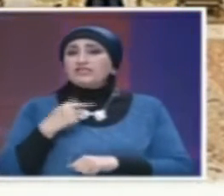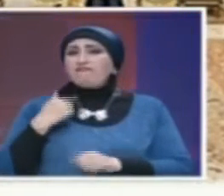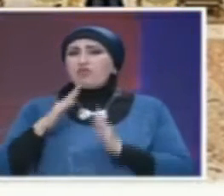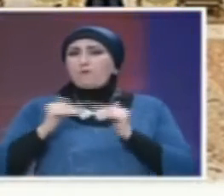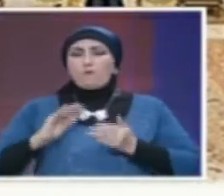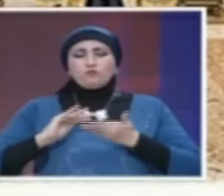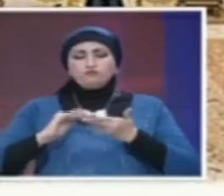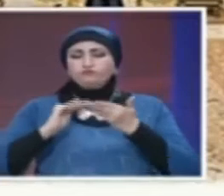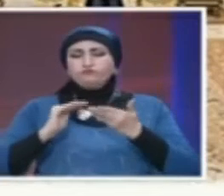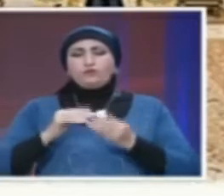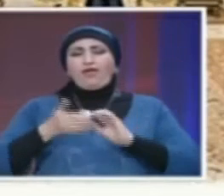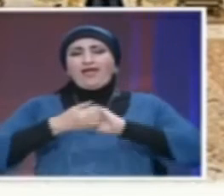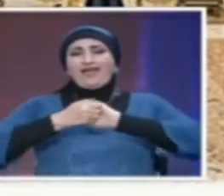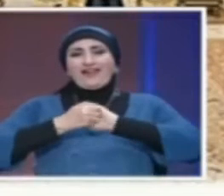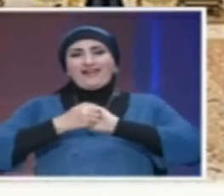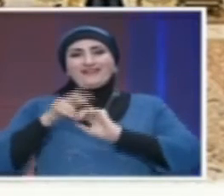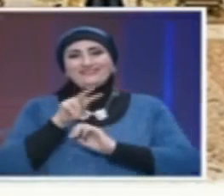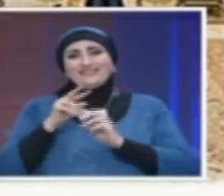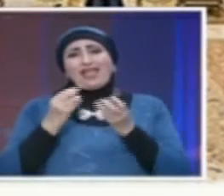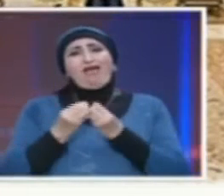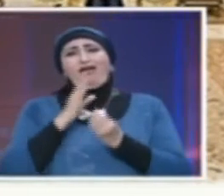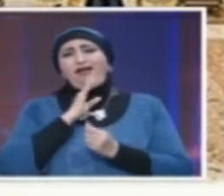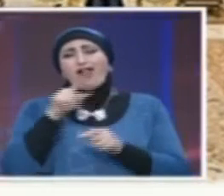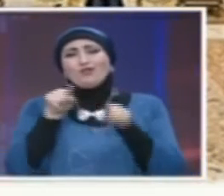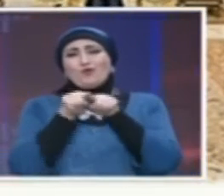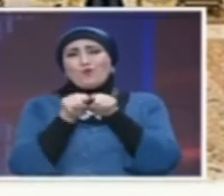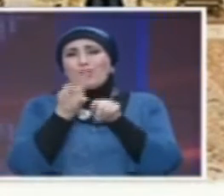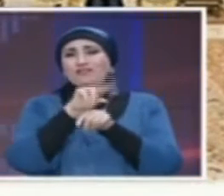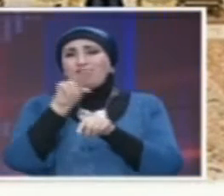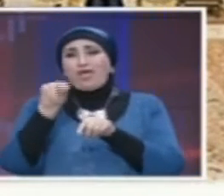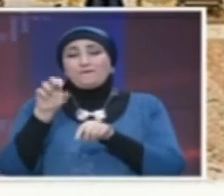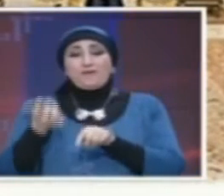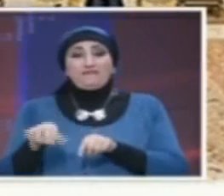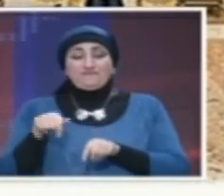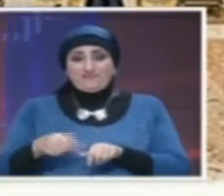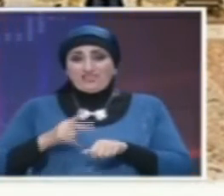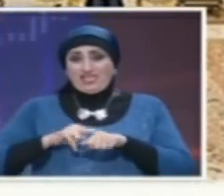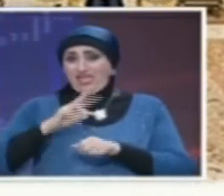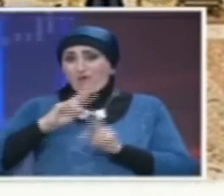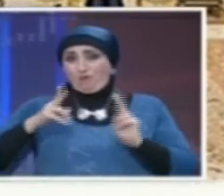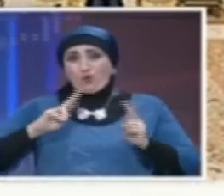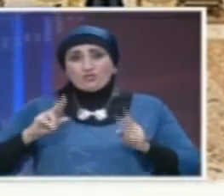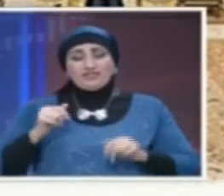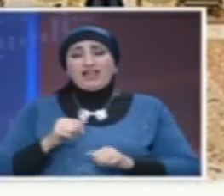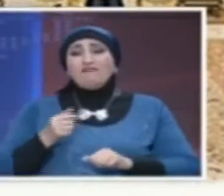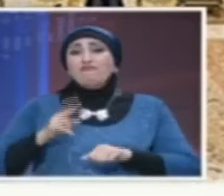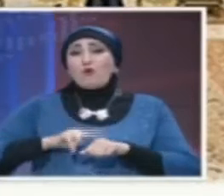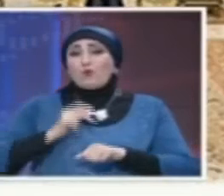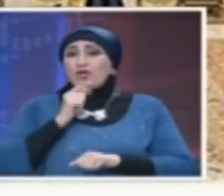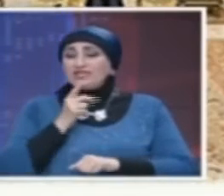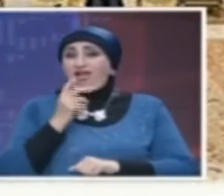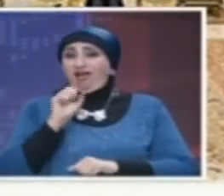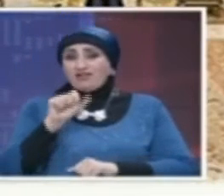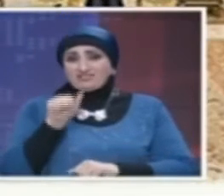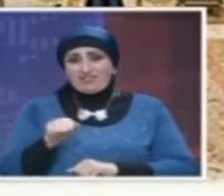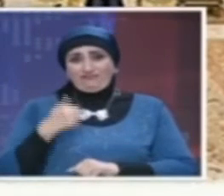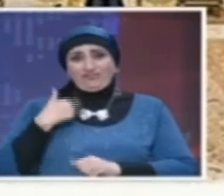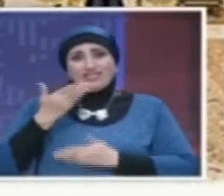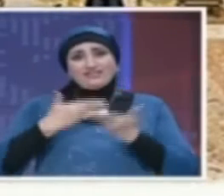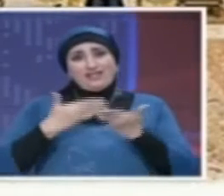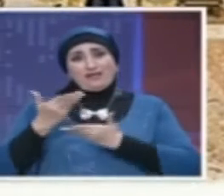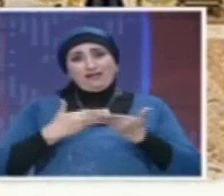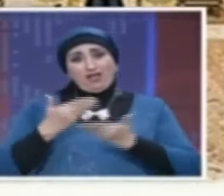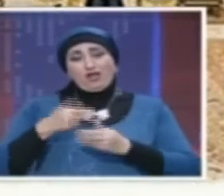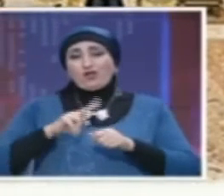مصر لتعزيز العلاقات التي تربطها بشقيقتها زامبيا في مختلف المجالات، لا سيما التبادل